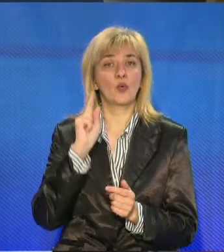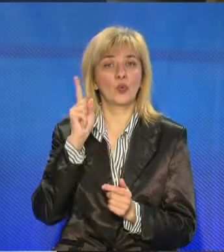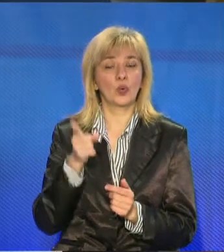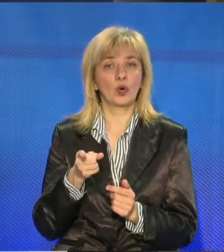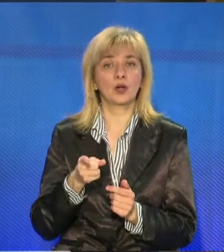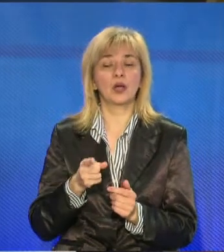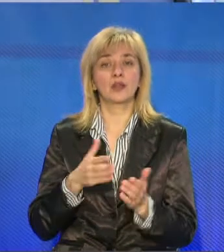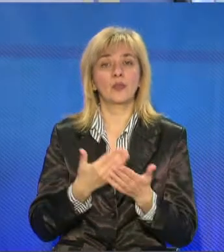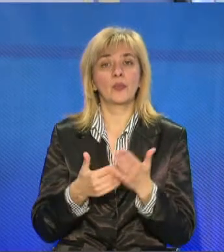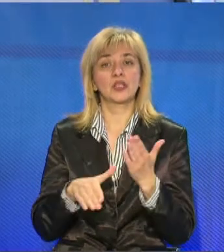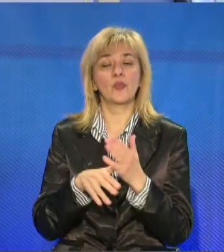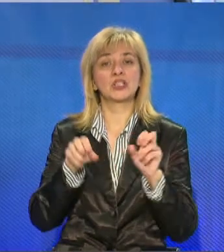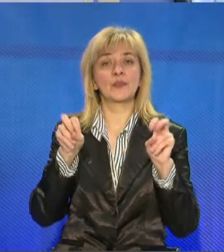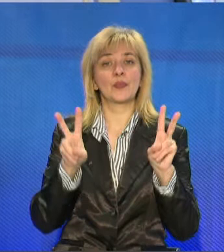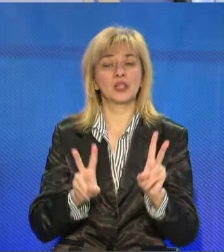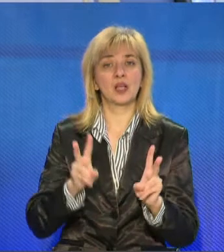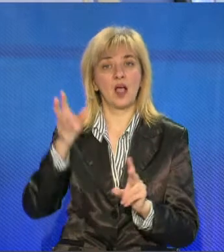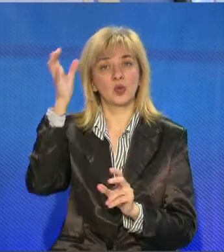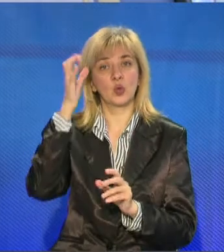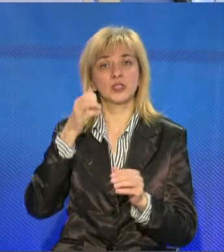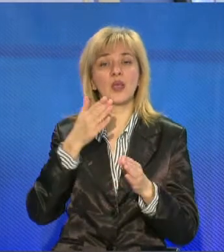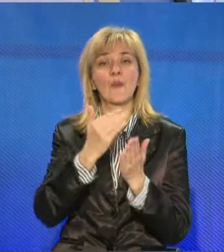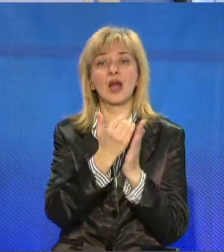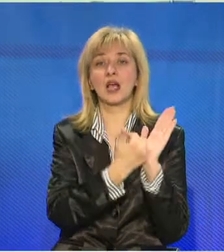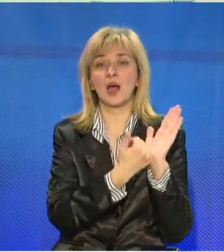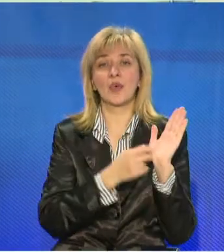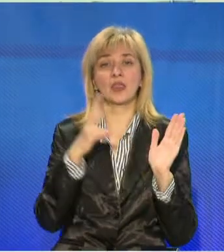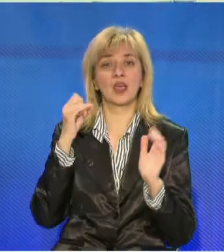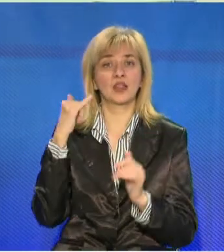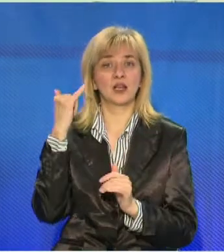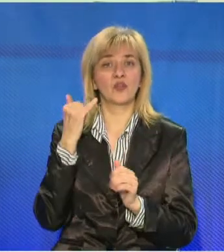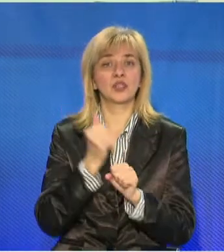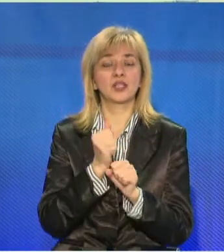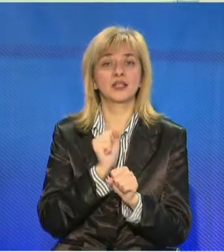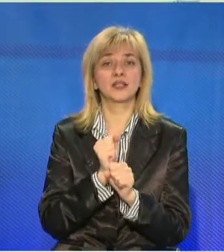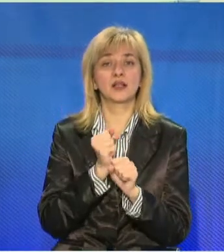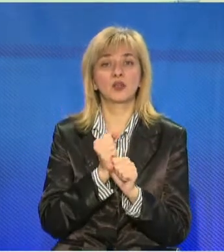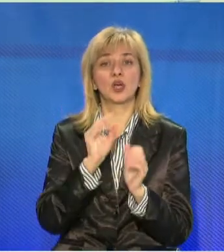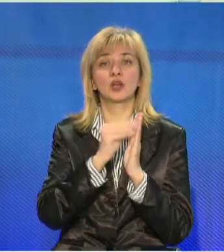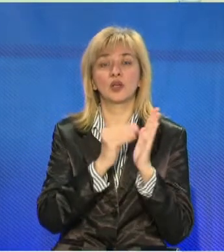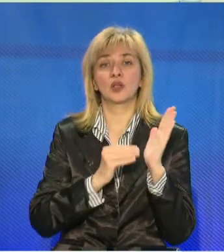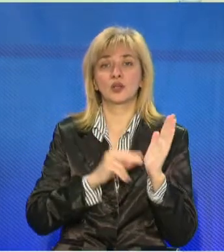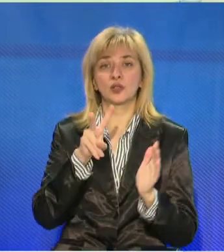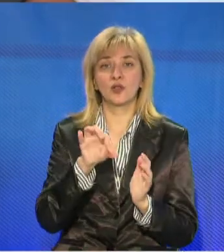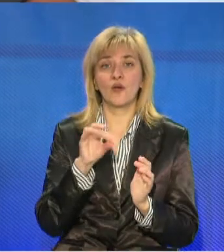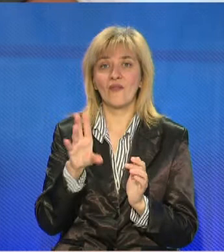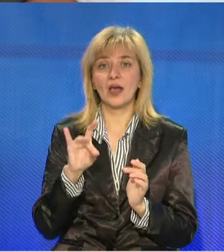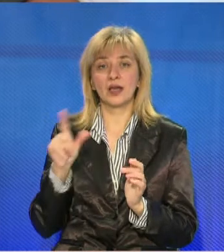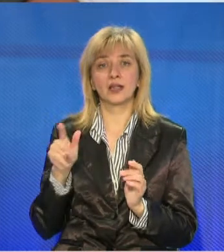прикладу, с допомогой адмысловой эдукацийной программы на телефоне дети створают словники, проходят тесты для замацовывания новой